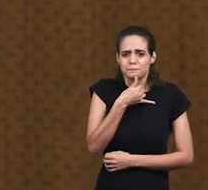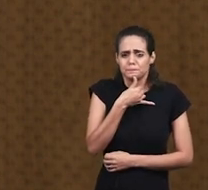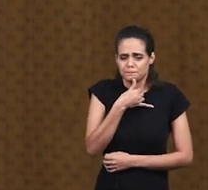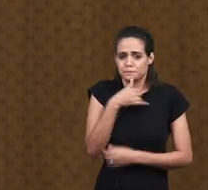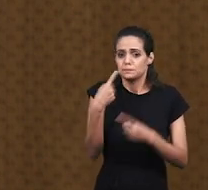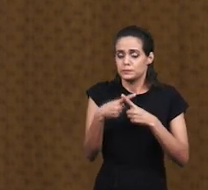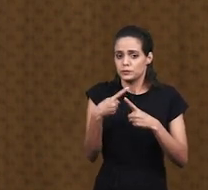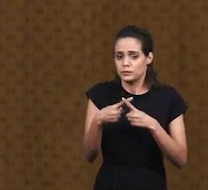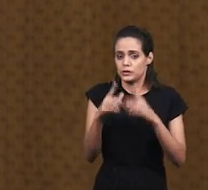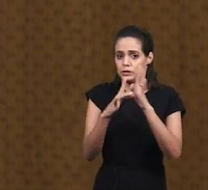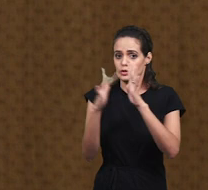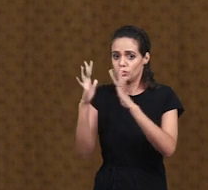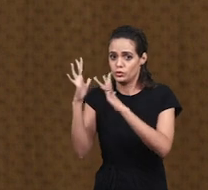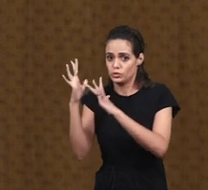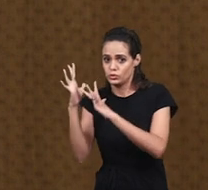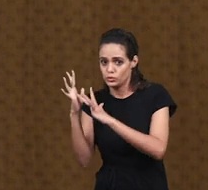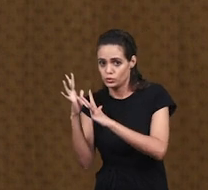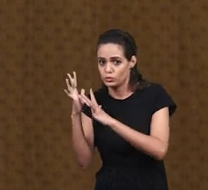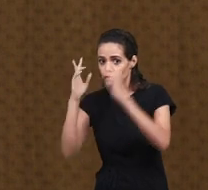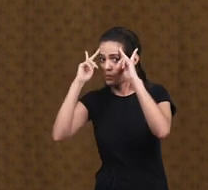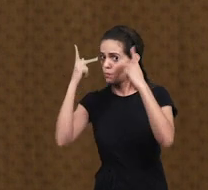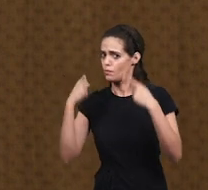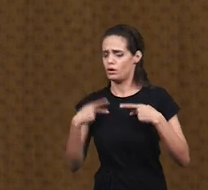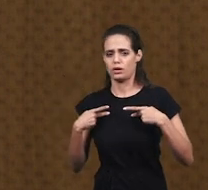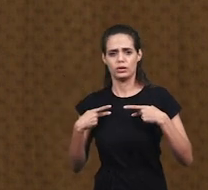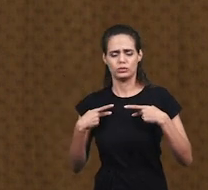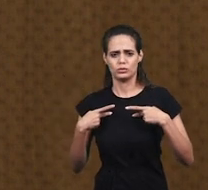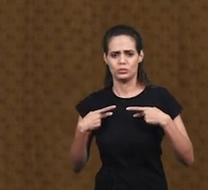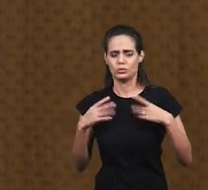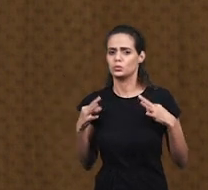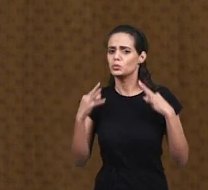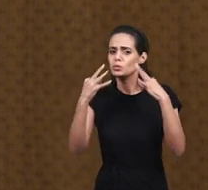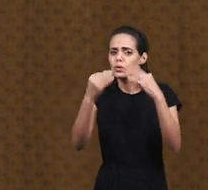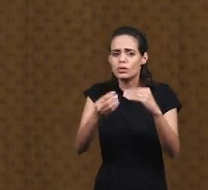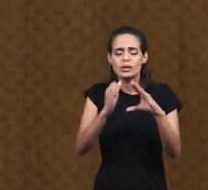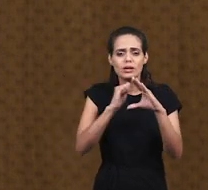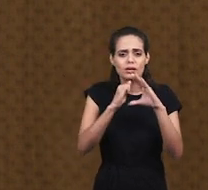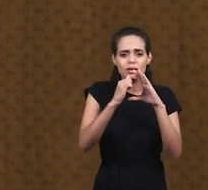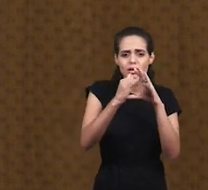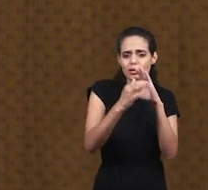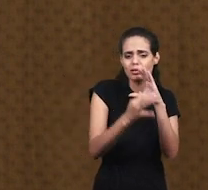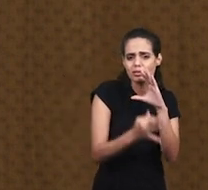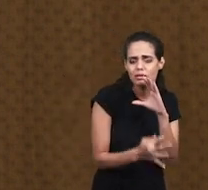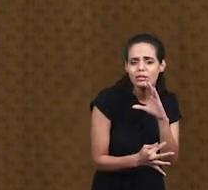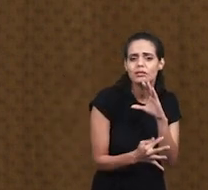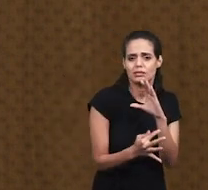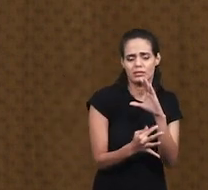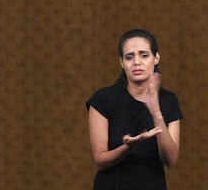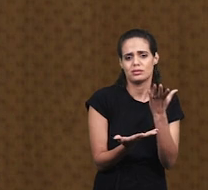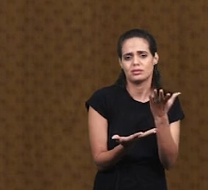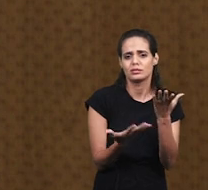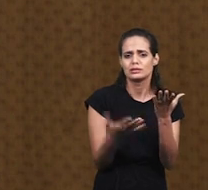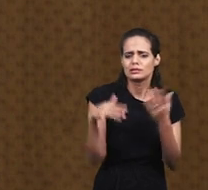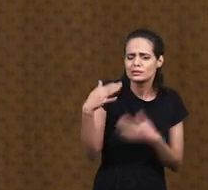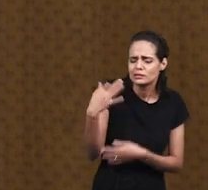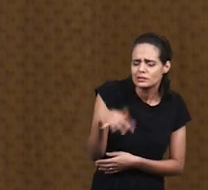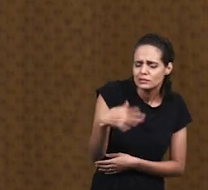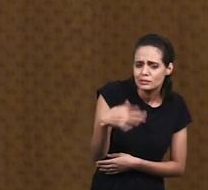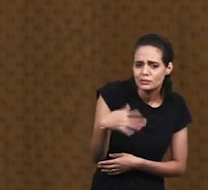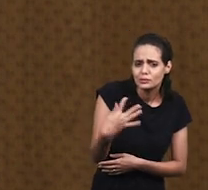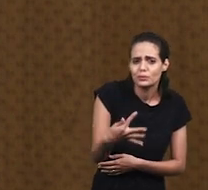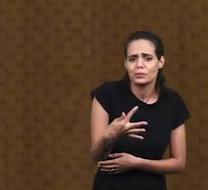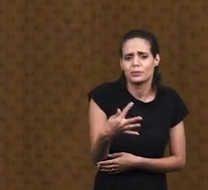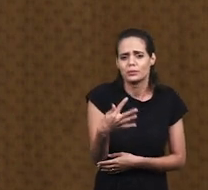humaine. Il avait toutes les caractéristiques de souffrance, la soif, la faim, la fatigue et